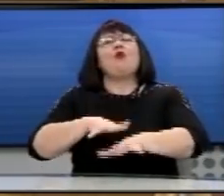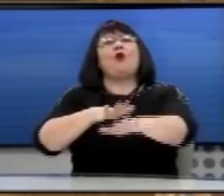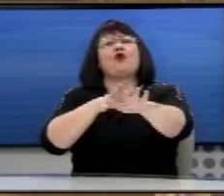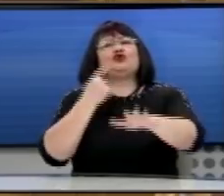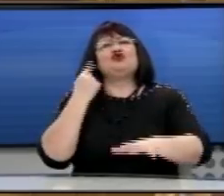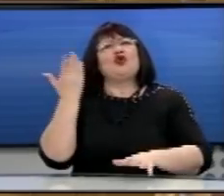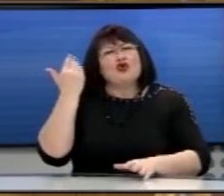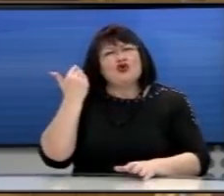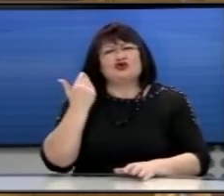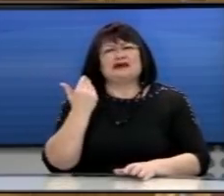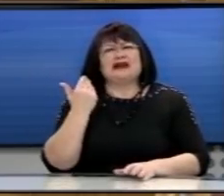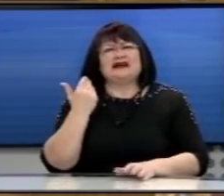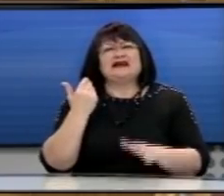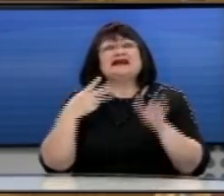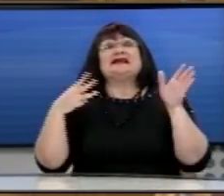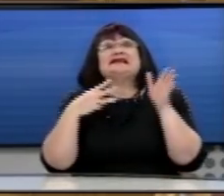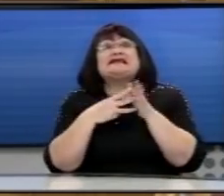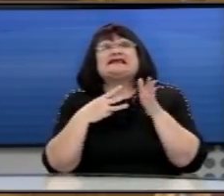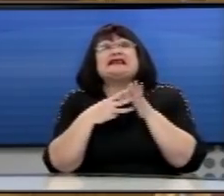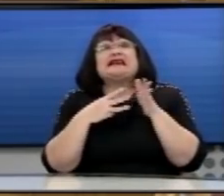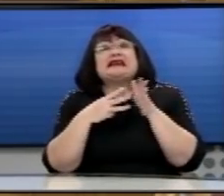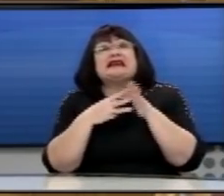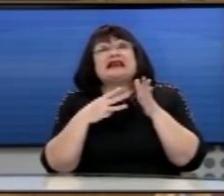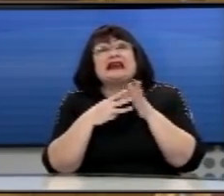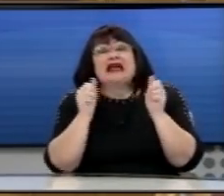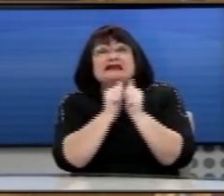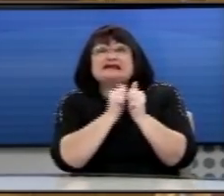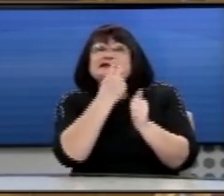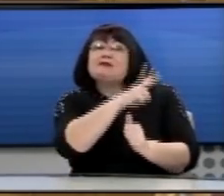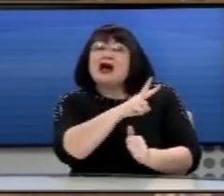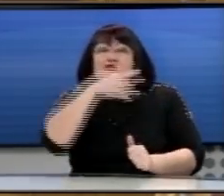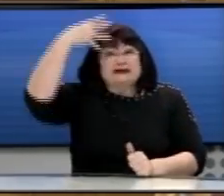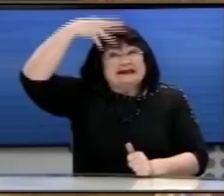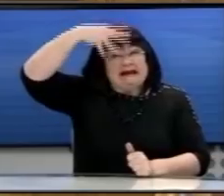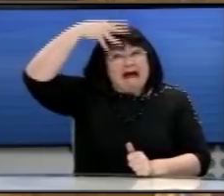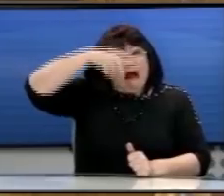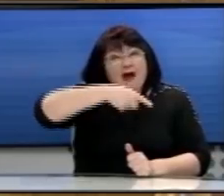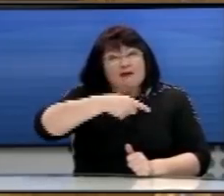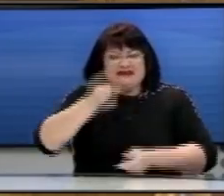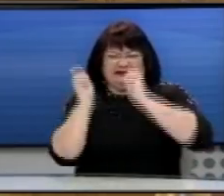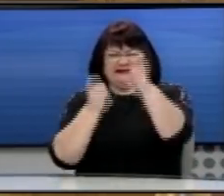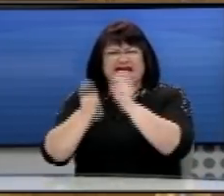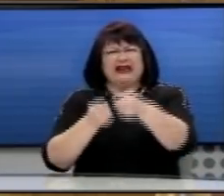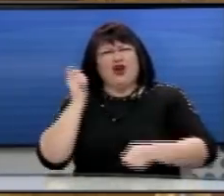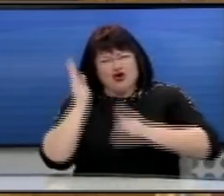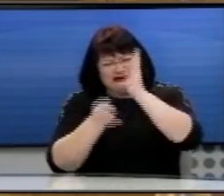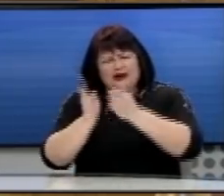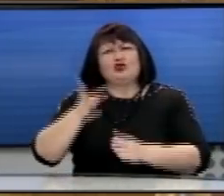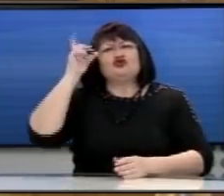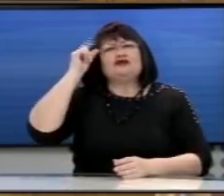όταν βομβαρδιζόταν τότε η Συρία από τους διαβολικά καλούς συμμάχους σας, τον Τραμπ. Δεν φτάνει το